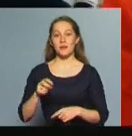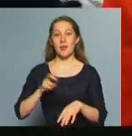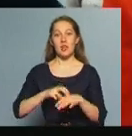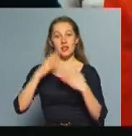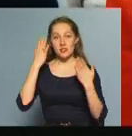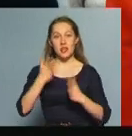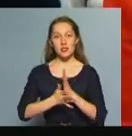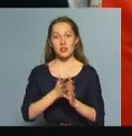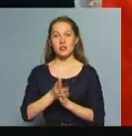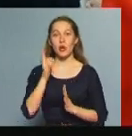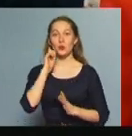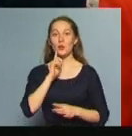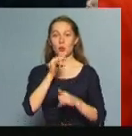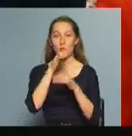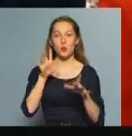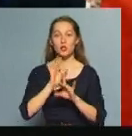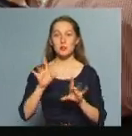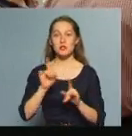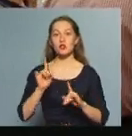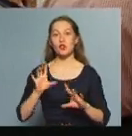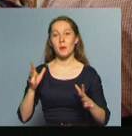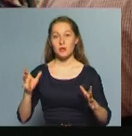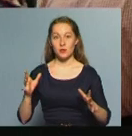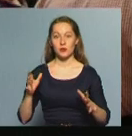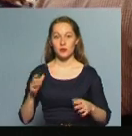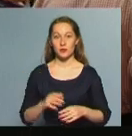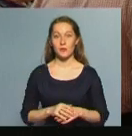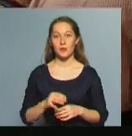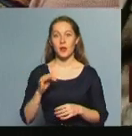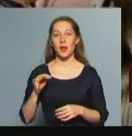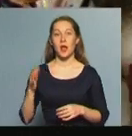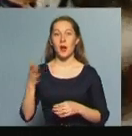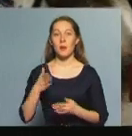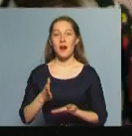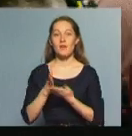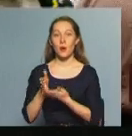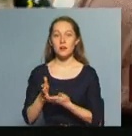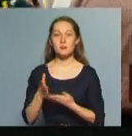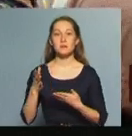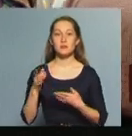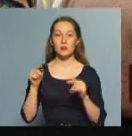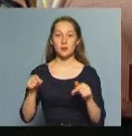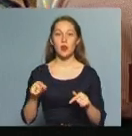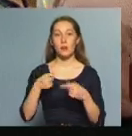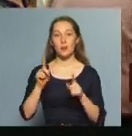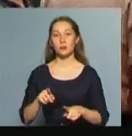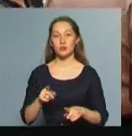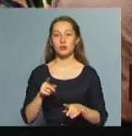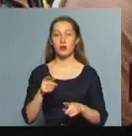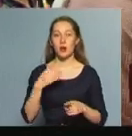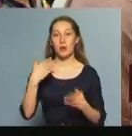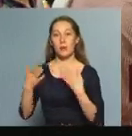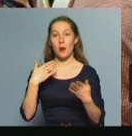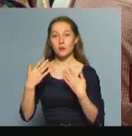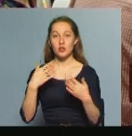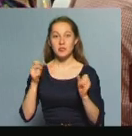может объяснить, что с ним происходит. Для чего мы выходим? Для того, чтобы человеку вот в такой форме с ним проговорить, посмотреть его